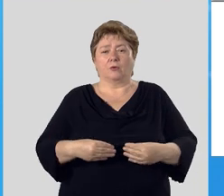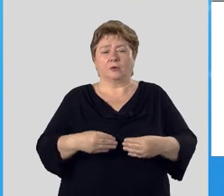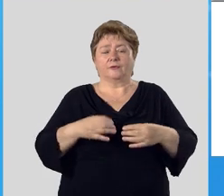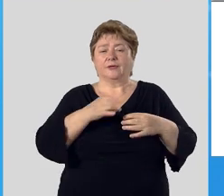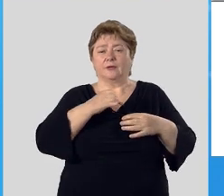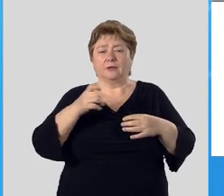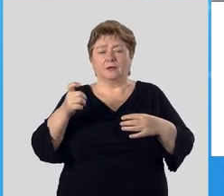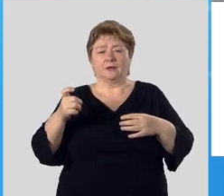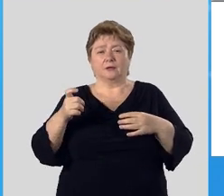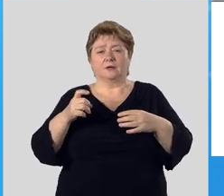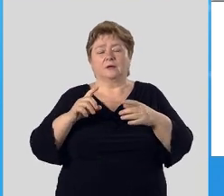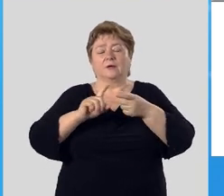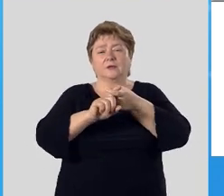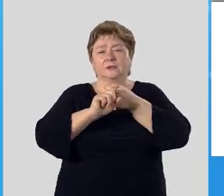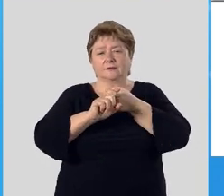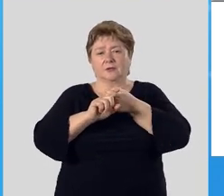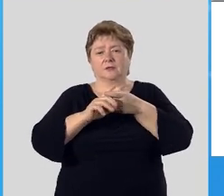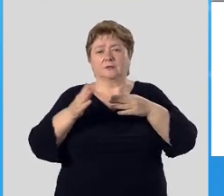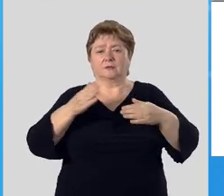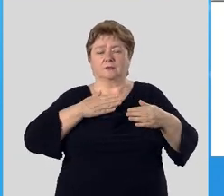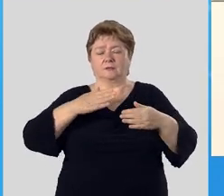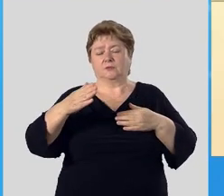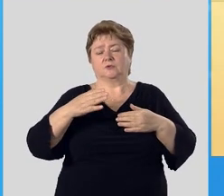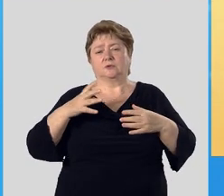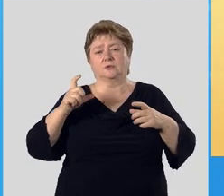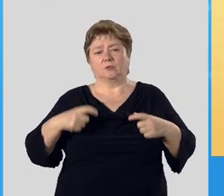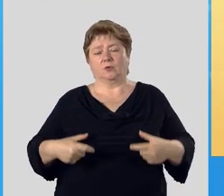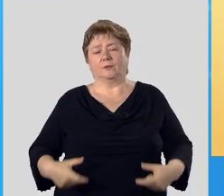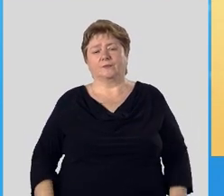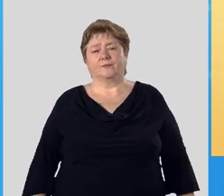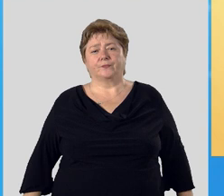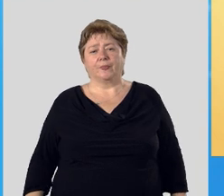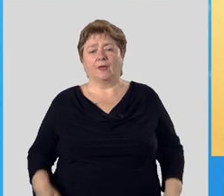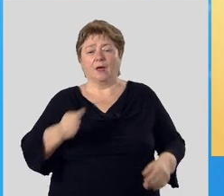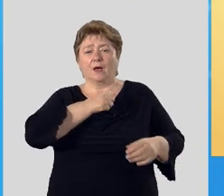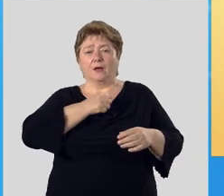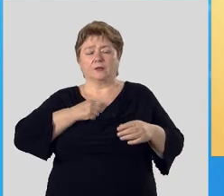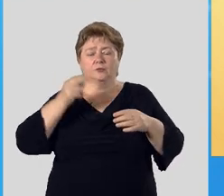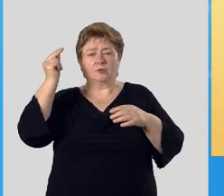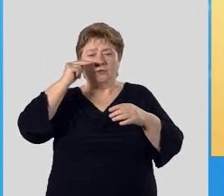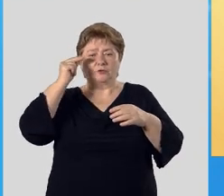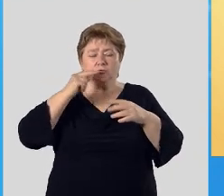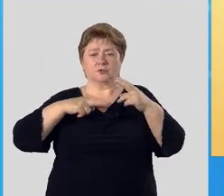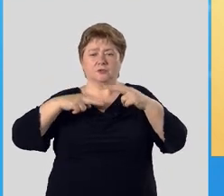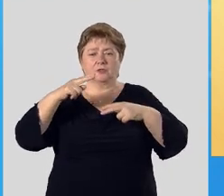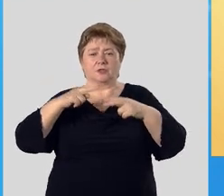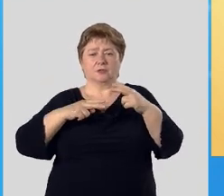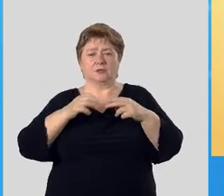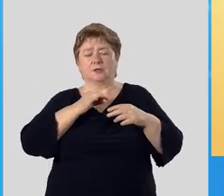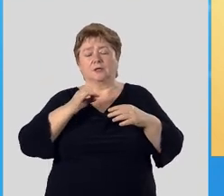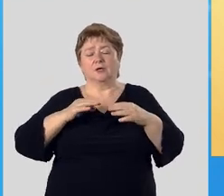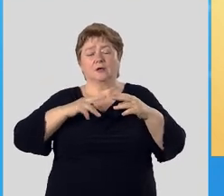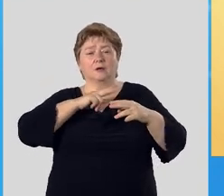их взаимодействия друг с другом анатомия изучает строение и